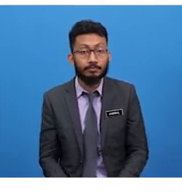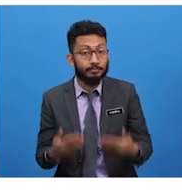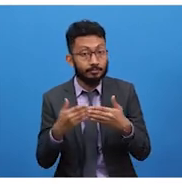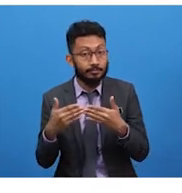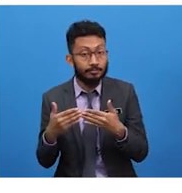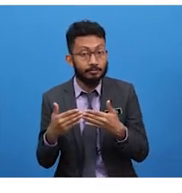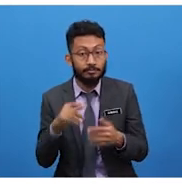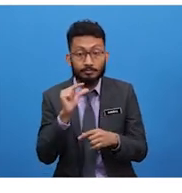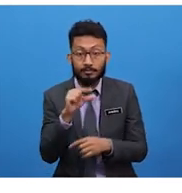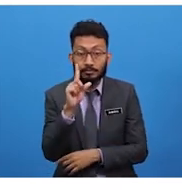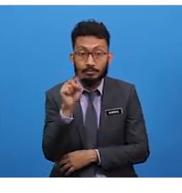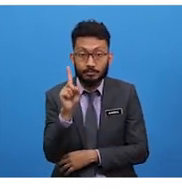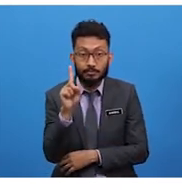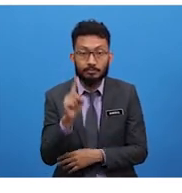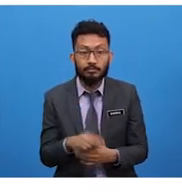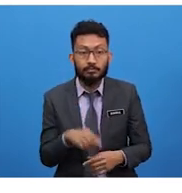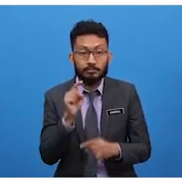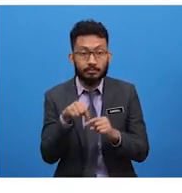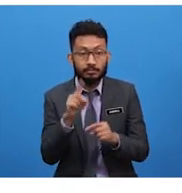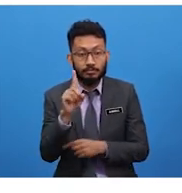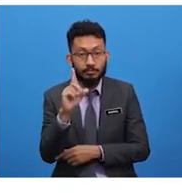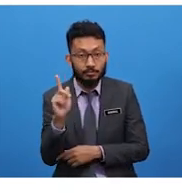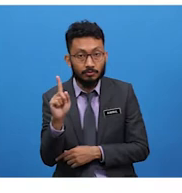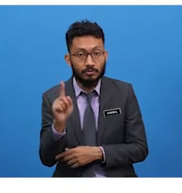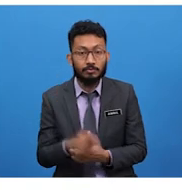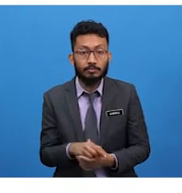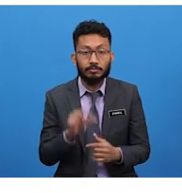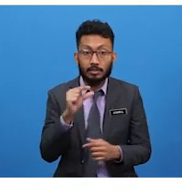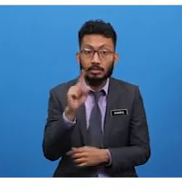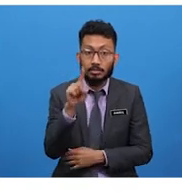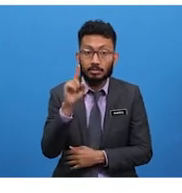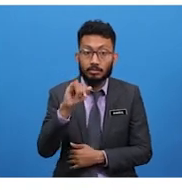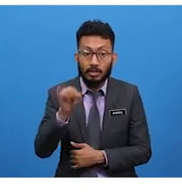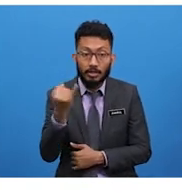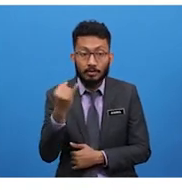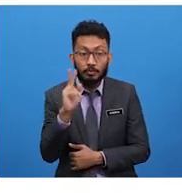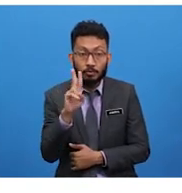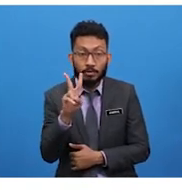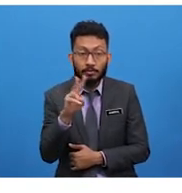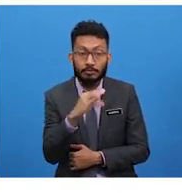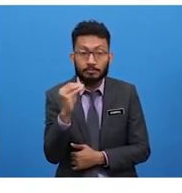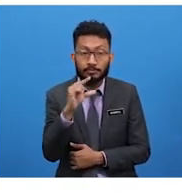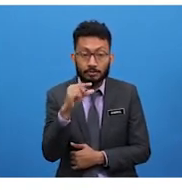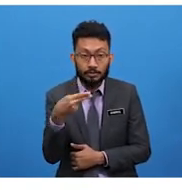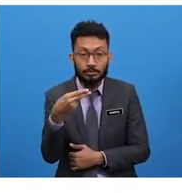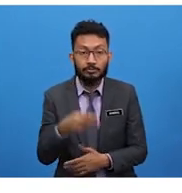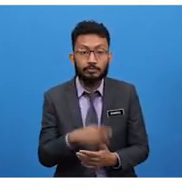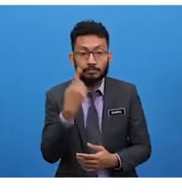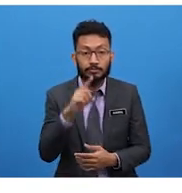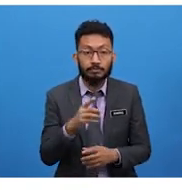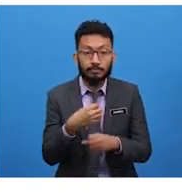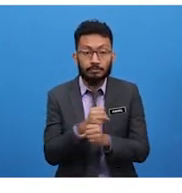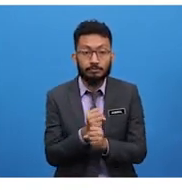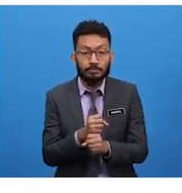Sambungkan titik J1, titik K1, titik G2 dan titik H untuk membentuk keruk